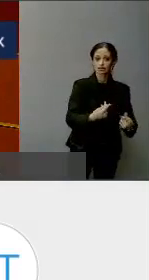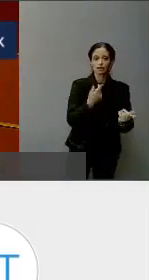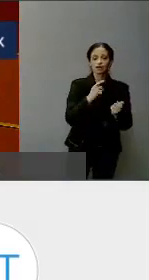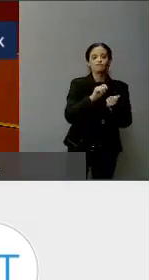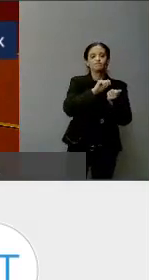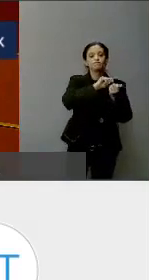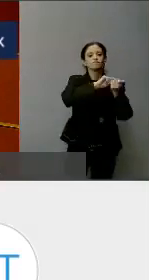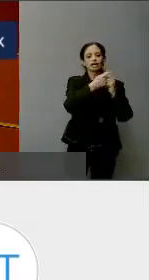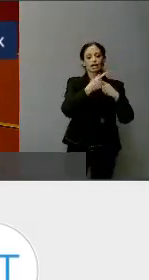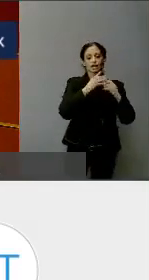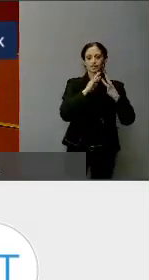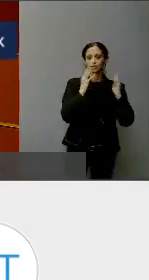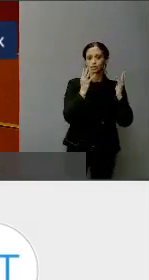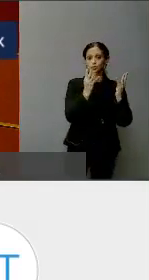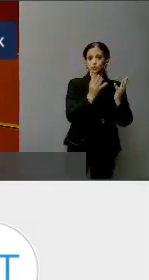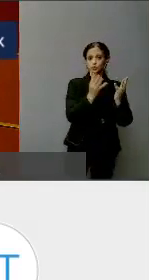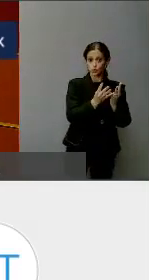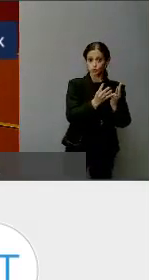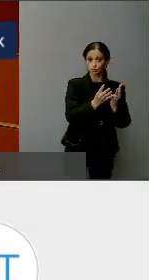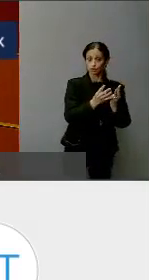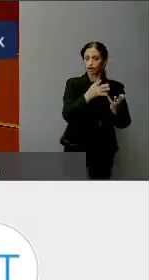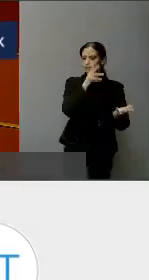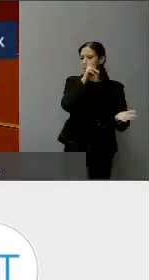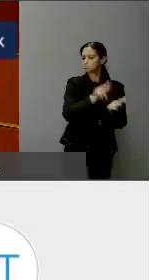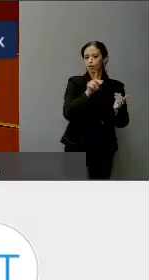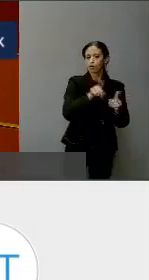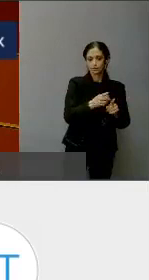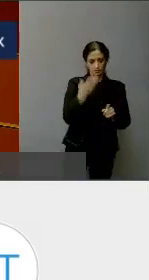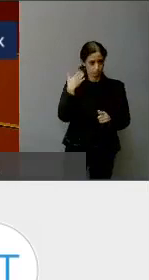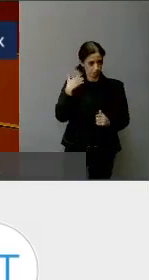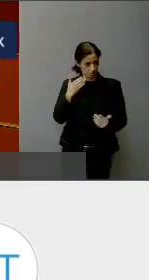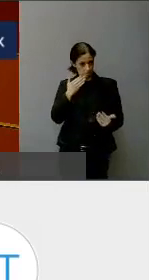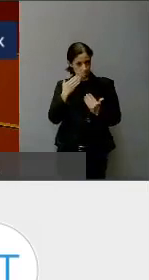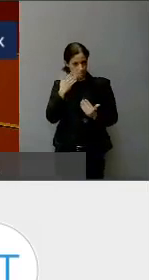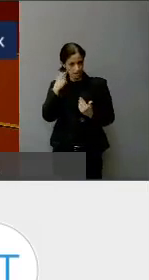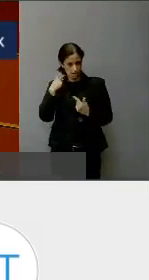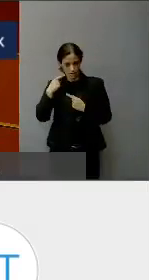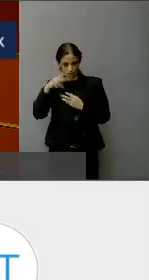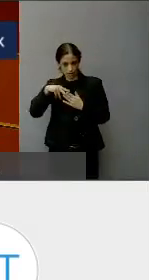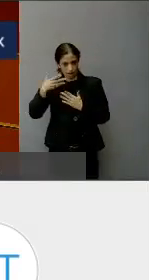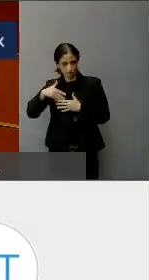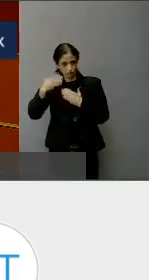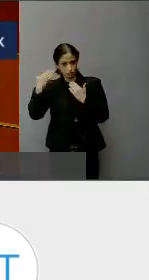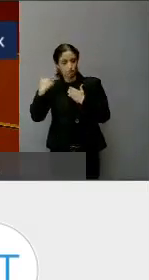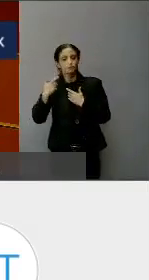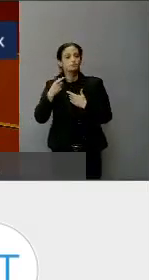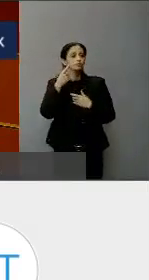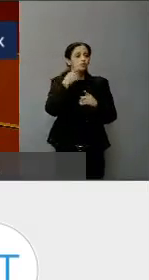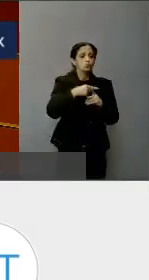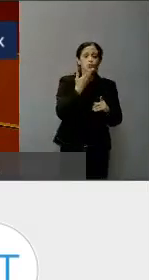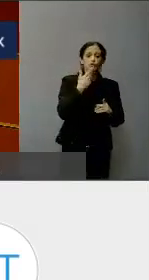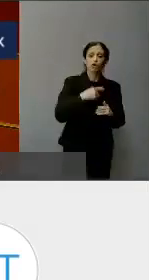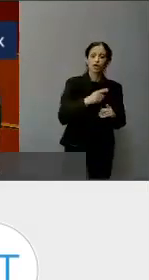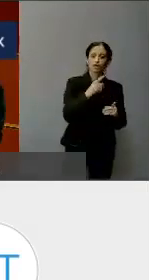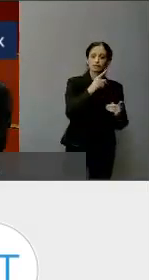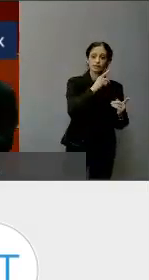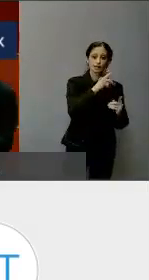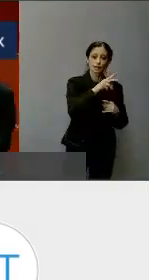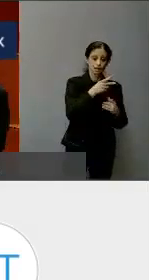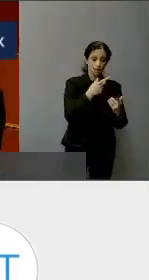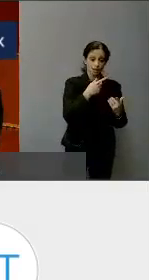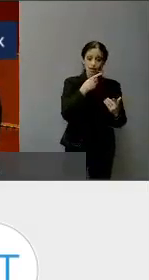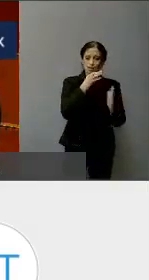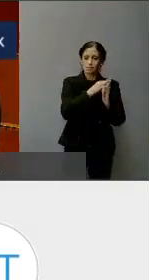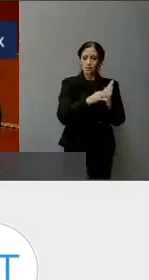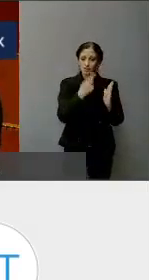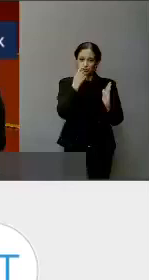nonostante i pareri che abbiamo che ho letto veniva prima ora e in più volete applicare questo principio non solo la vesima ma tutta la città in